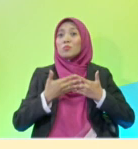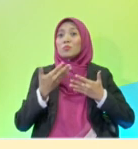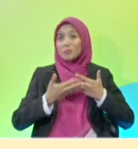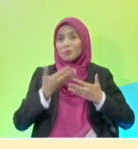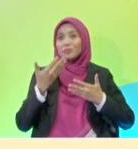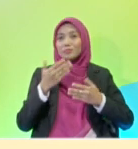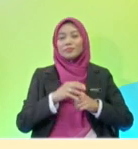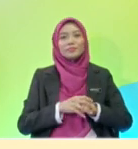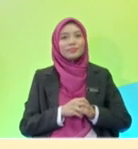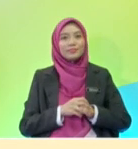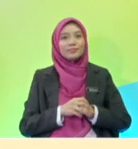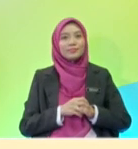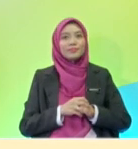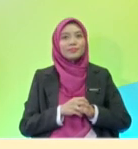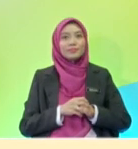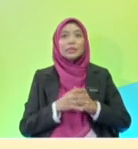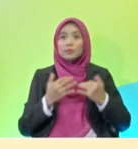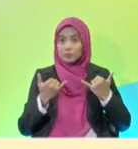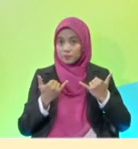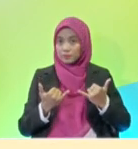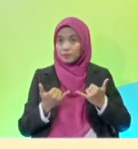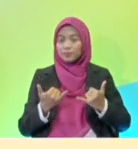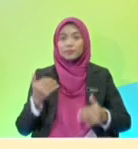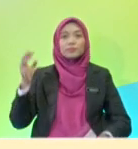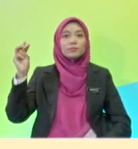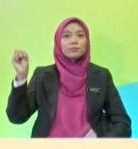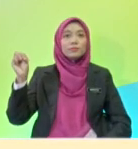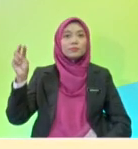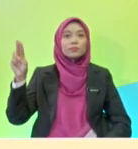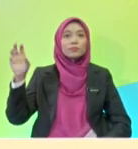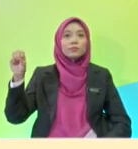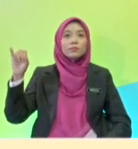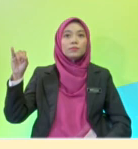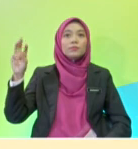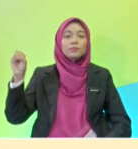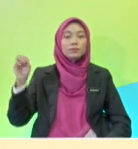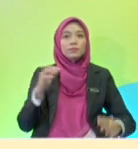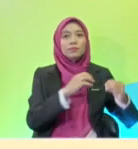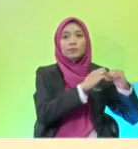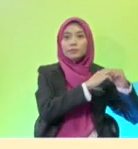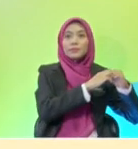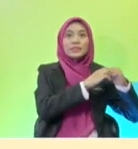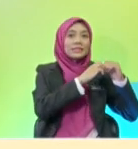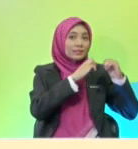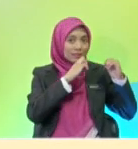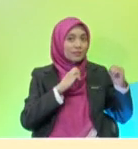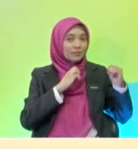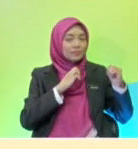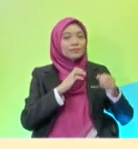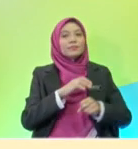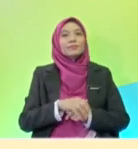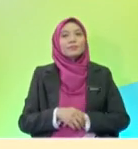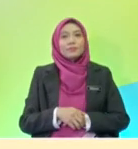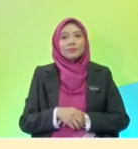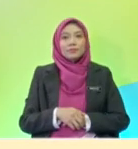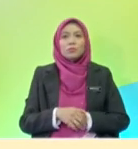sekarang musim durian eh salah pula tapi memang betul sekarang musim durian